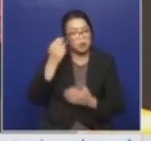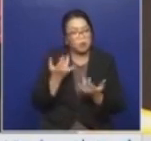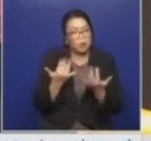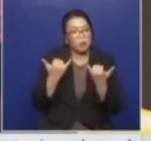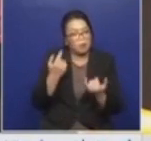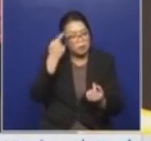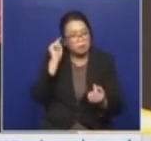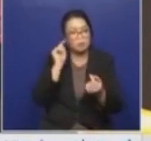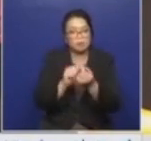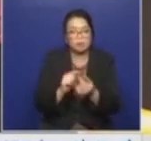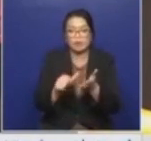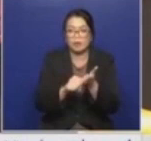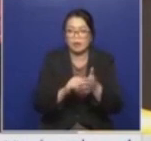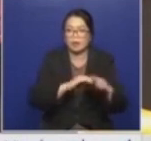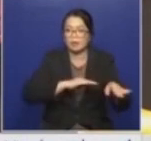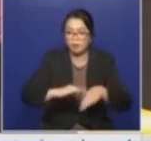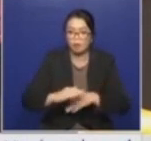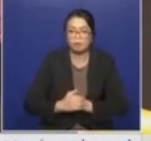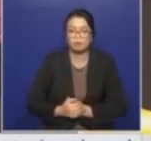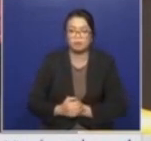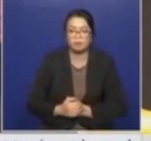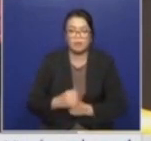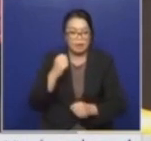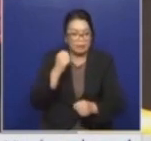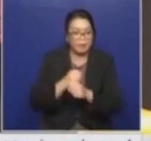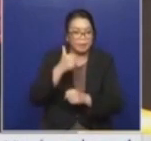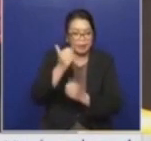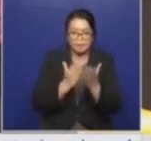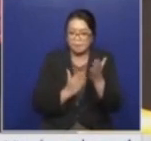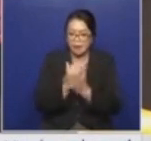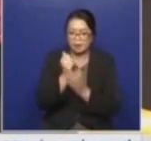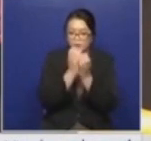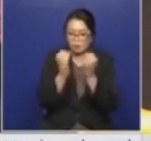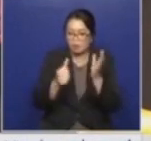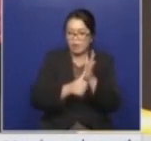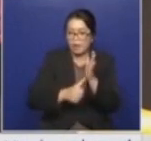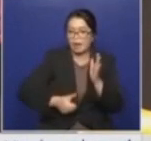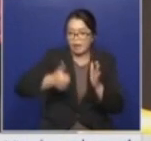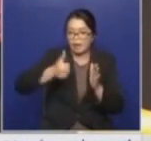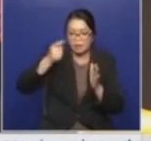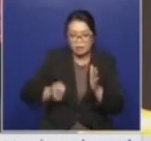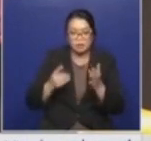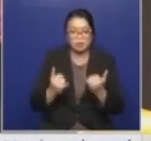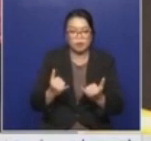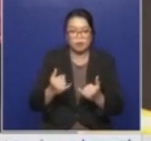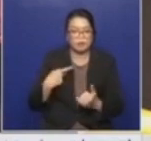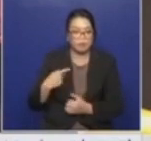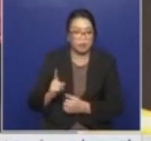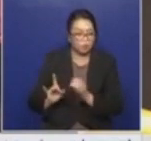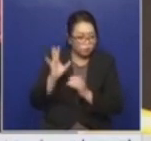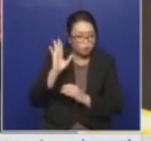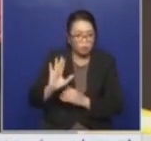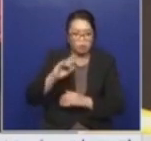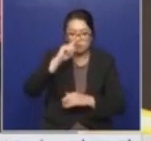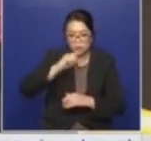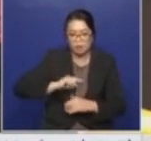องรอถึงวันนี้แล้วทำวันนี้ให้ปรากฏที่เป็นจริงสัจธรรมอันนี้คือสัจธรรมที่จะเกิดประโย